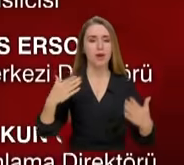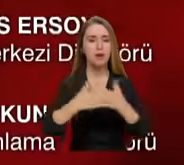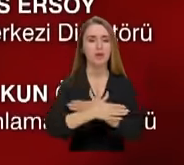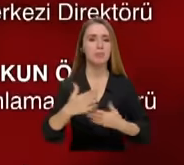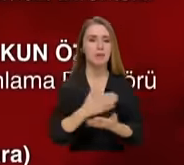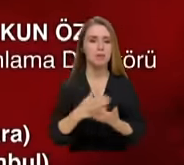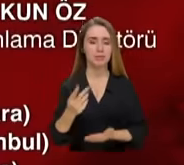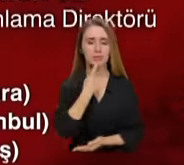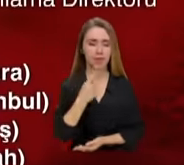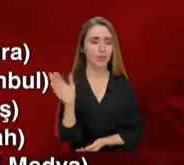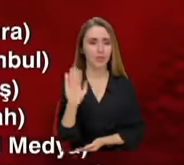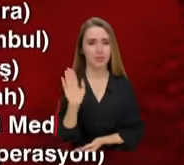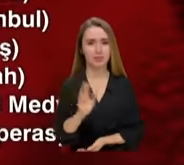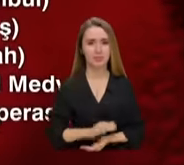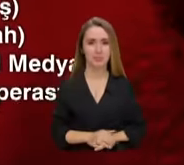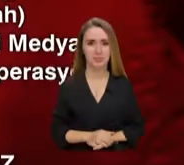akşam geçirmenizi diliyoruz. Hoşçakalın.